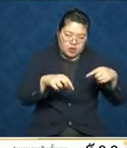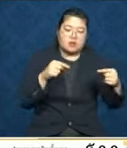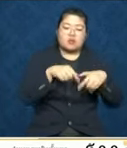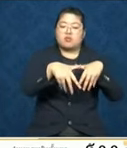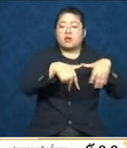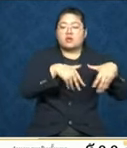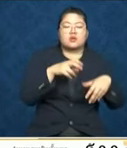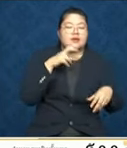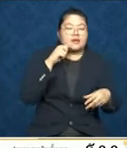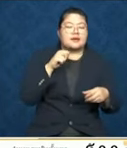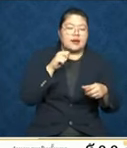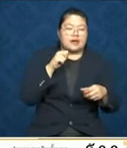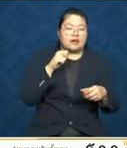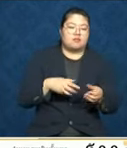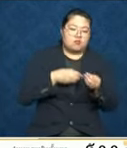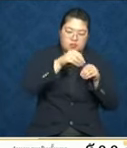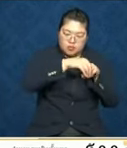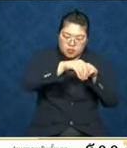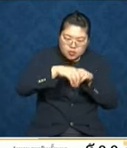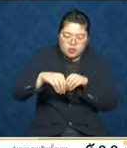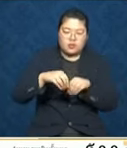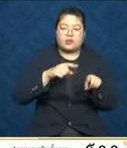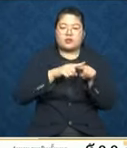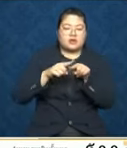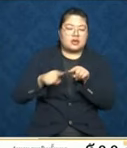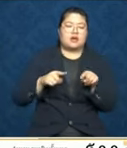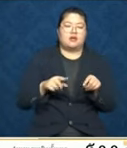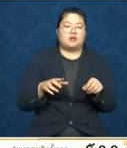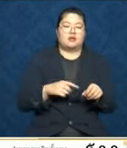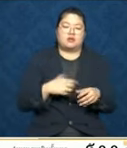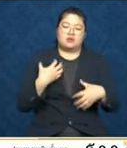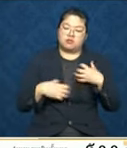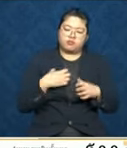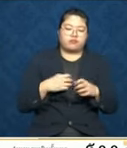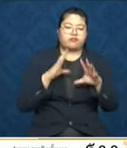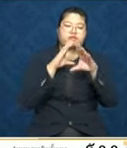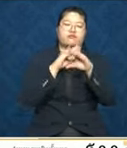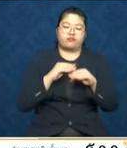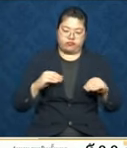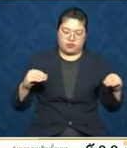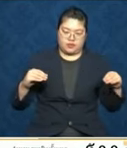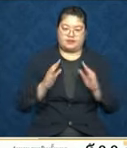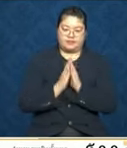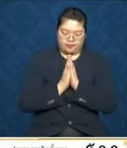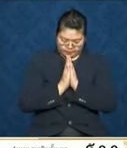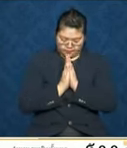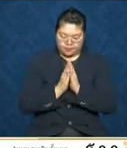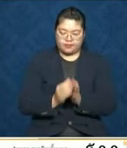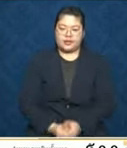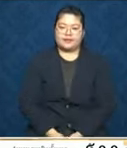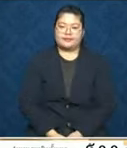มีน้ำกินน้ำใช้ตลอดทั้งปีเพื่อที่จะช่วยบรรเทาความเดือดร้อนของพ่อแม่พี่น้องได้เป็นอย่างดีค่ะกราบขอบพระคุณมากค่